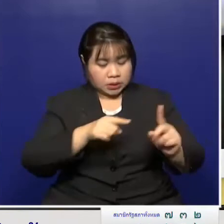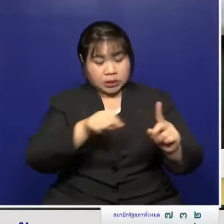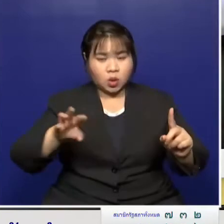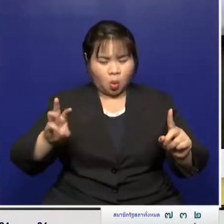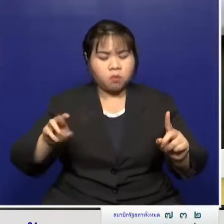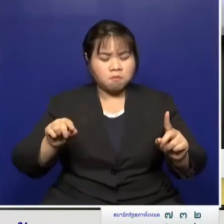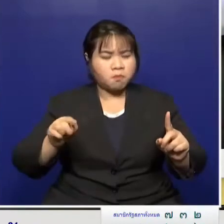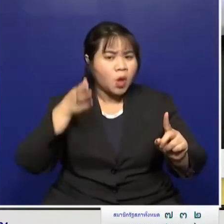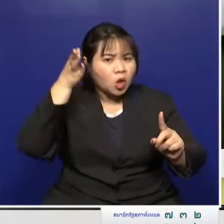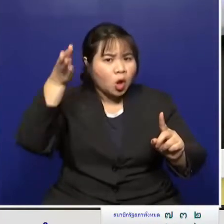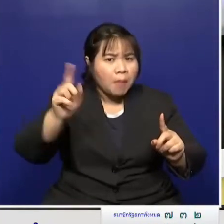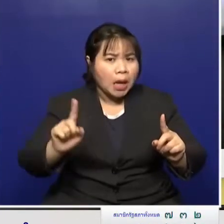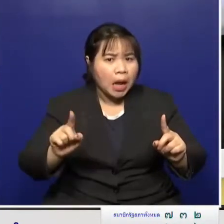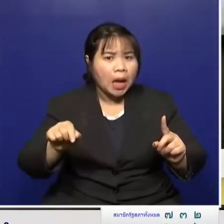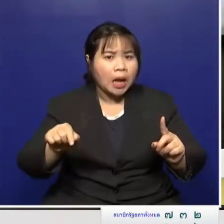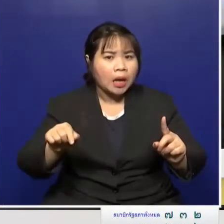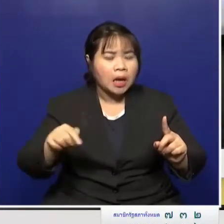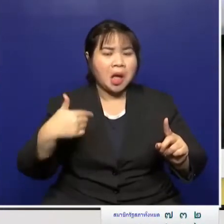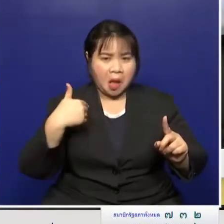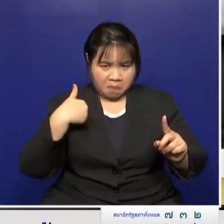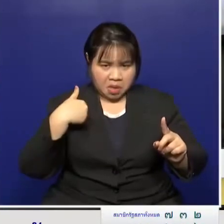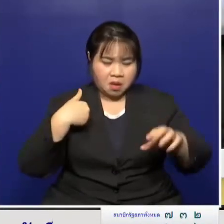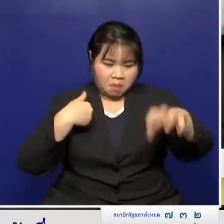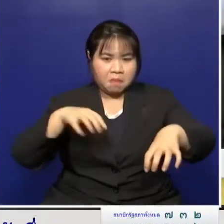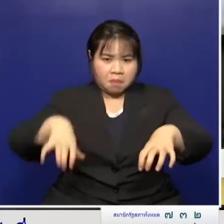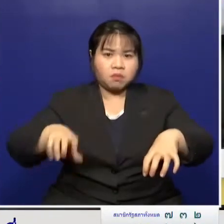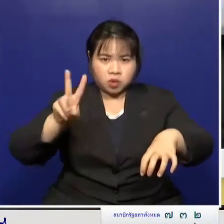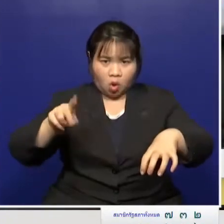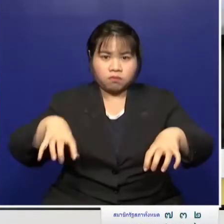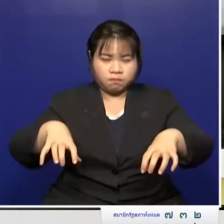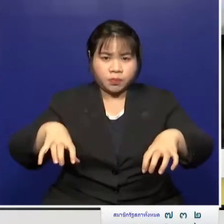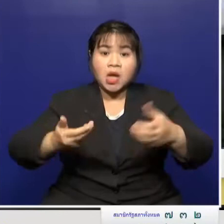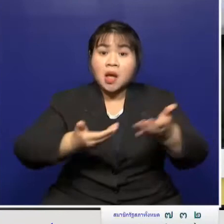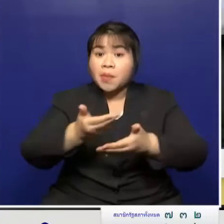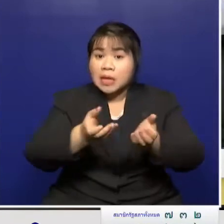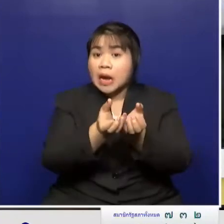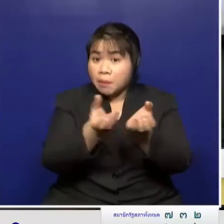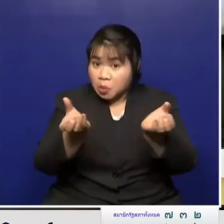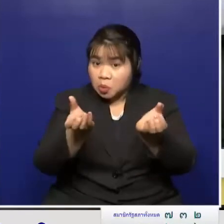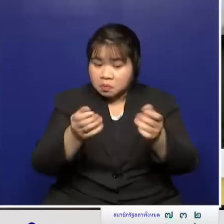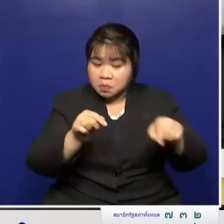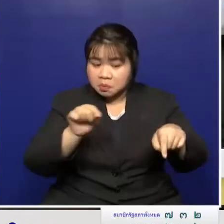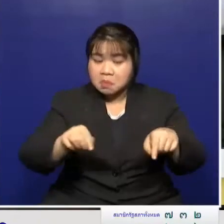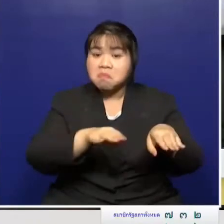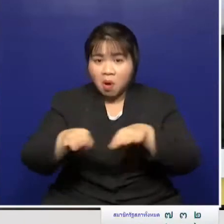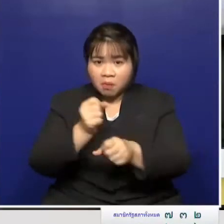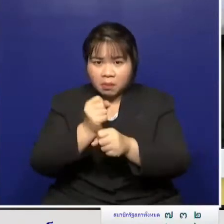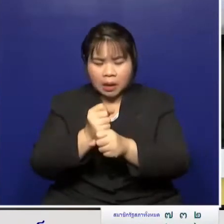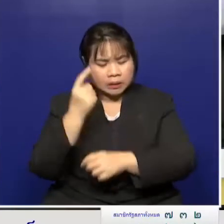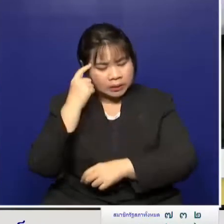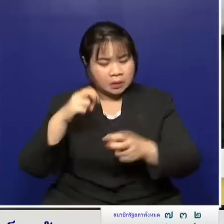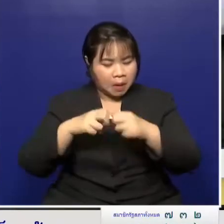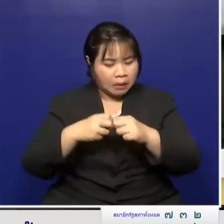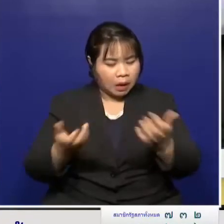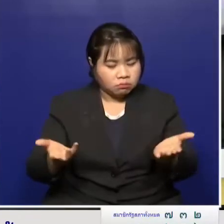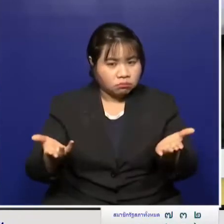ส่งทจะเกิดข้กคอจะมี สองสถาบนหสององคกรในการพิศนารำหนูในเวลาเดียวกันพร้อมกัน แล้วมจะเกิดอะไรขึ้น